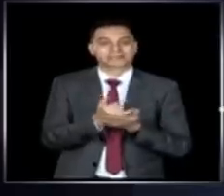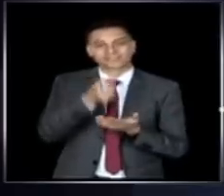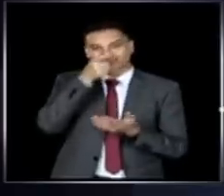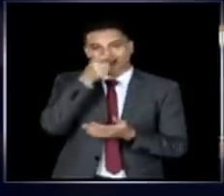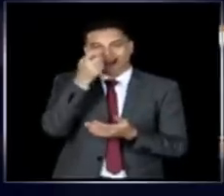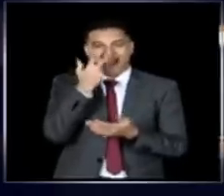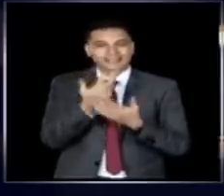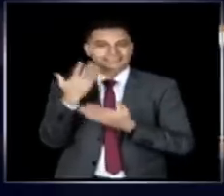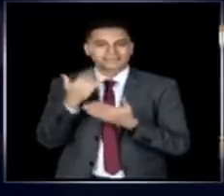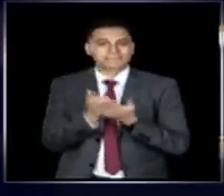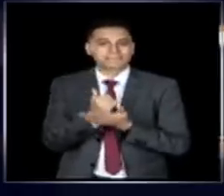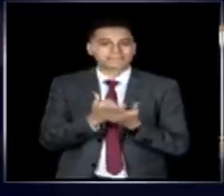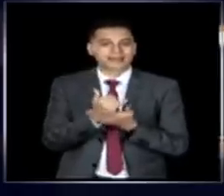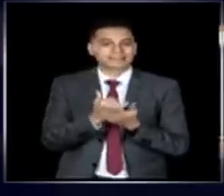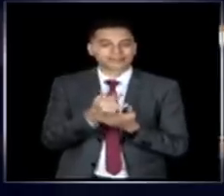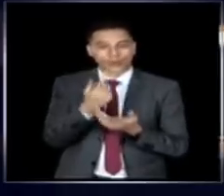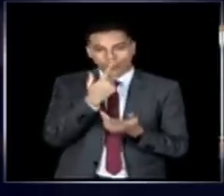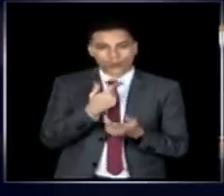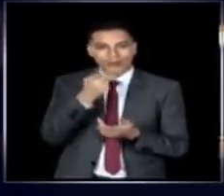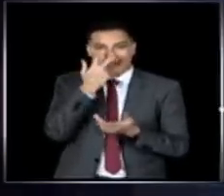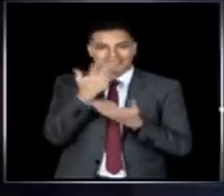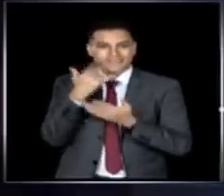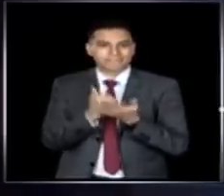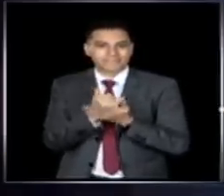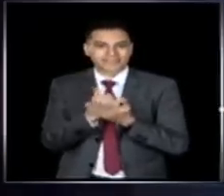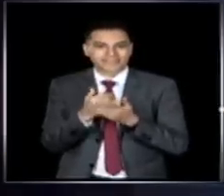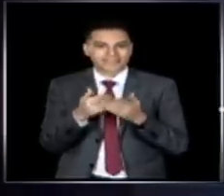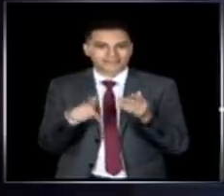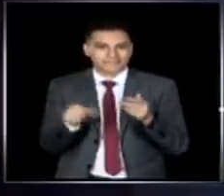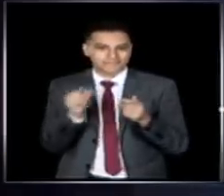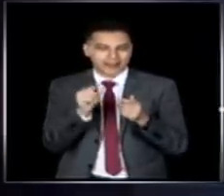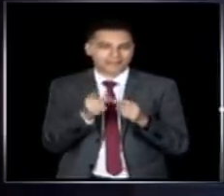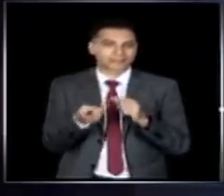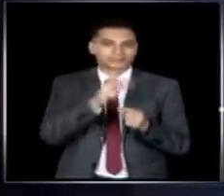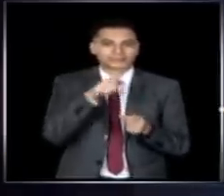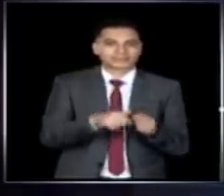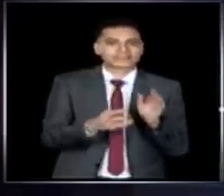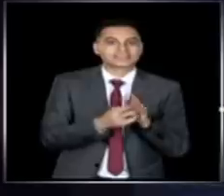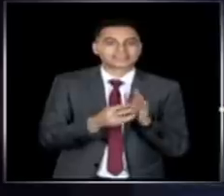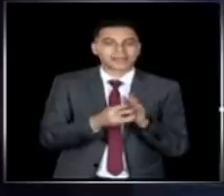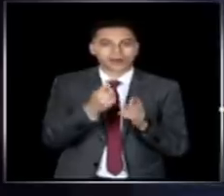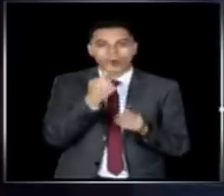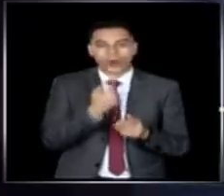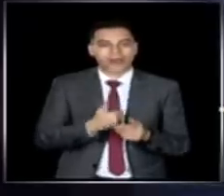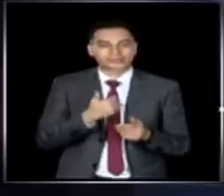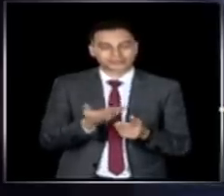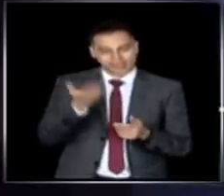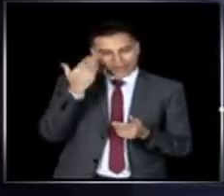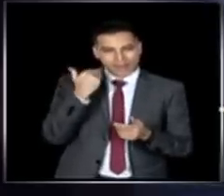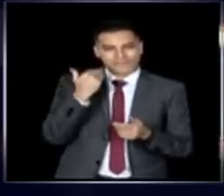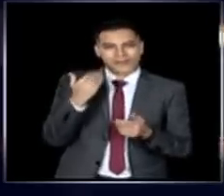لله. قولي لي بقى الفرق ما بين عباقره المدارس وعباقره الجامعات. يعني انا ضغط اعلى شويه، موضوع اوسع يعني، هو ده